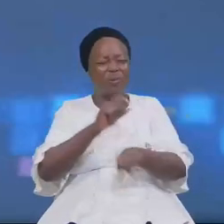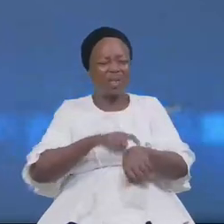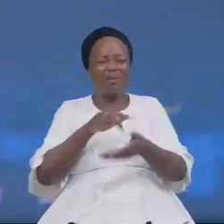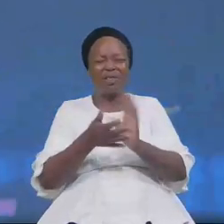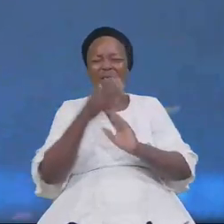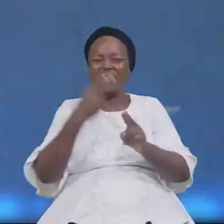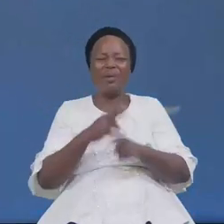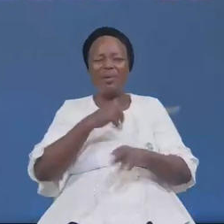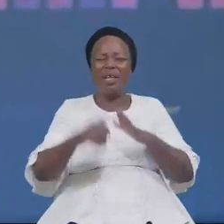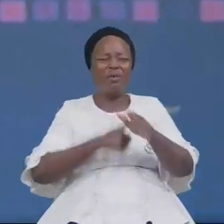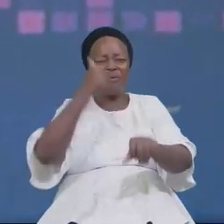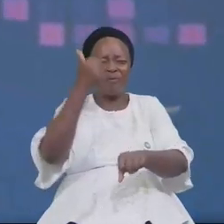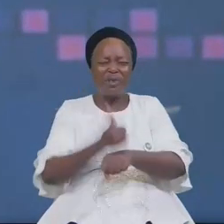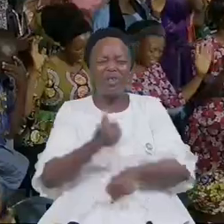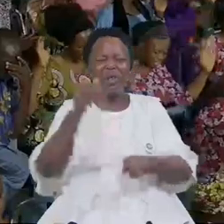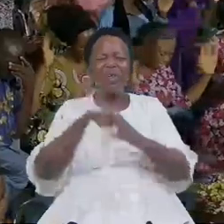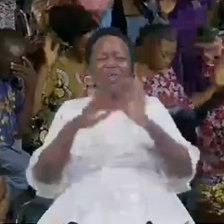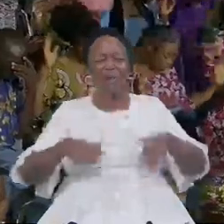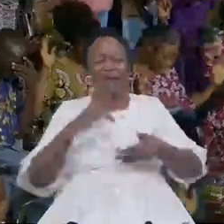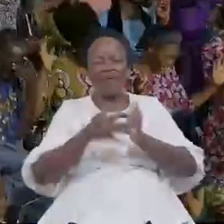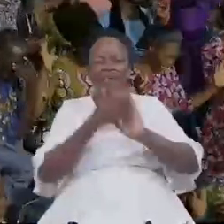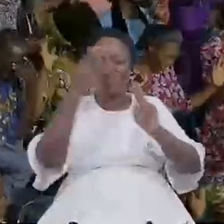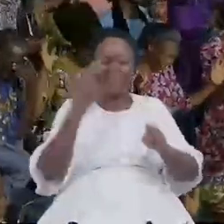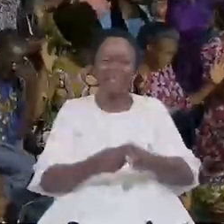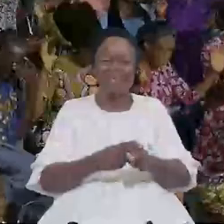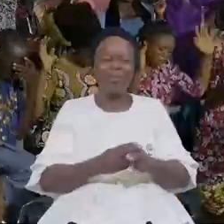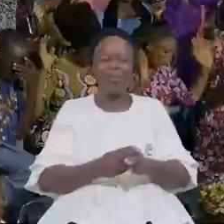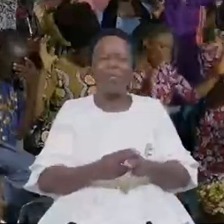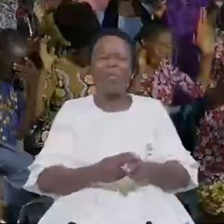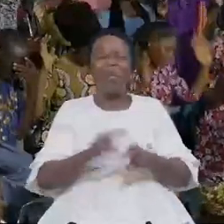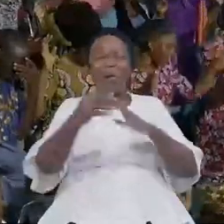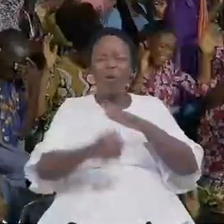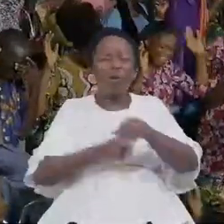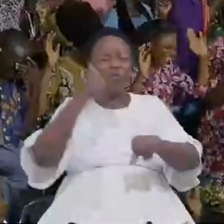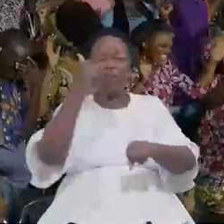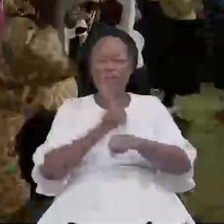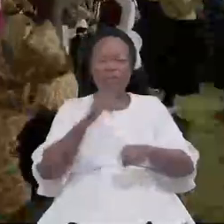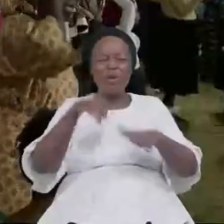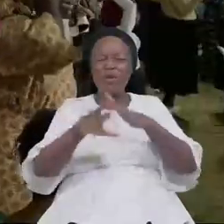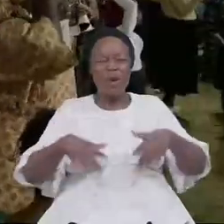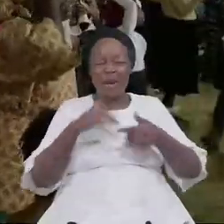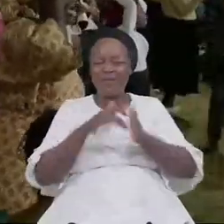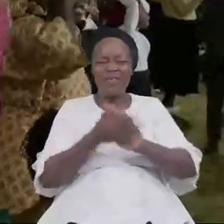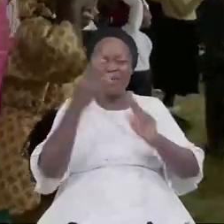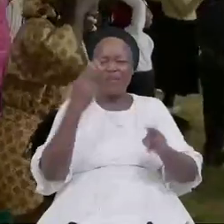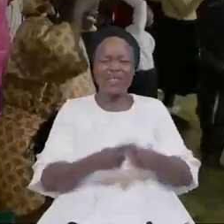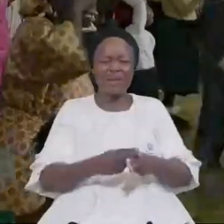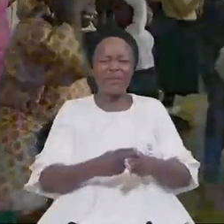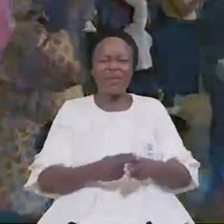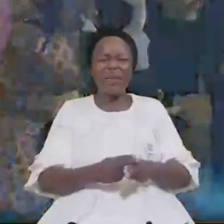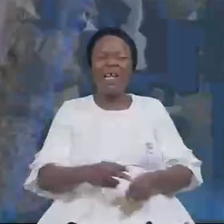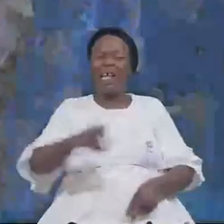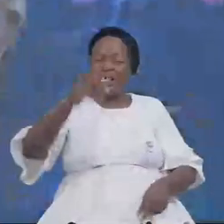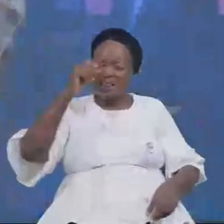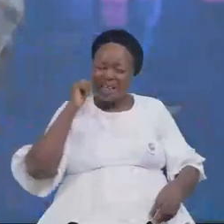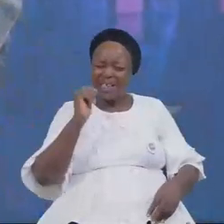Une confirmation dans ta vie. Une confirmation dans ta vie. Le témoignage